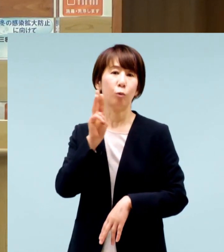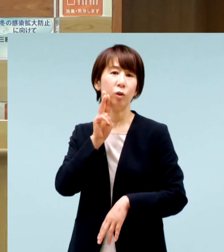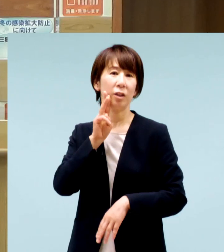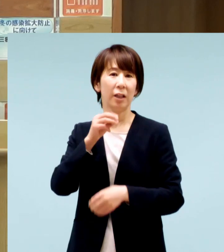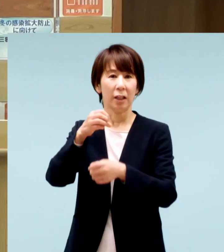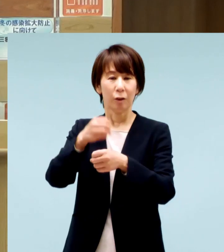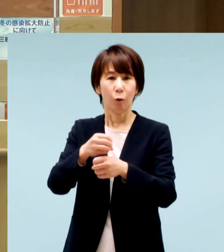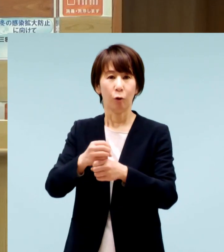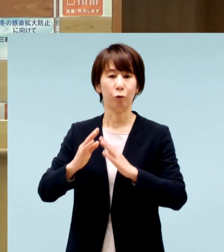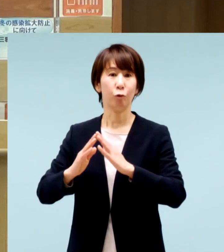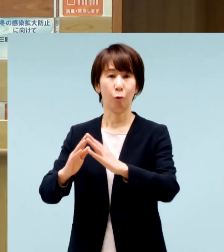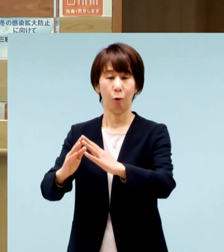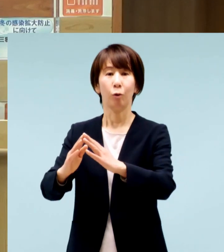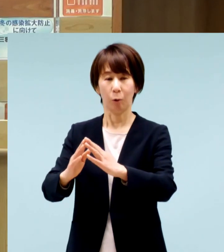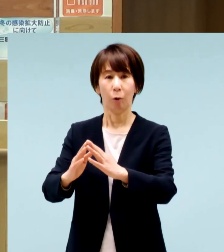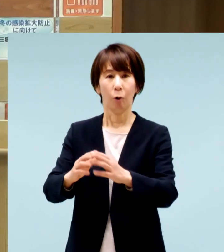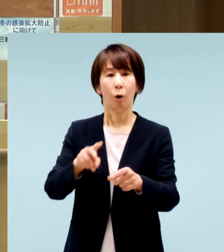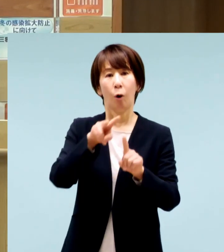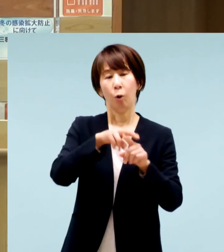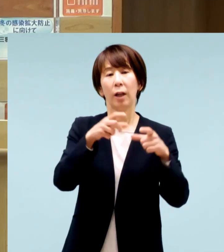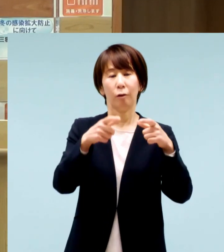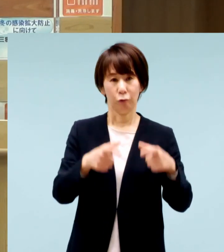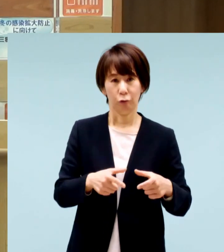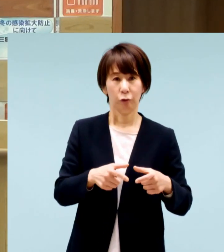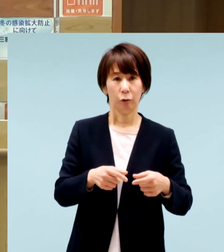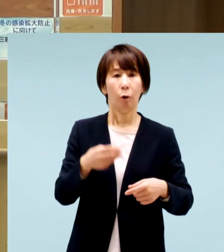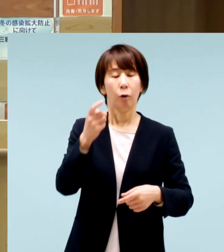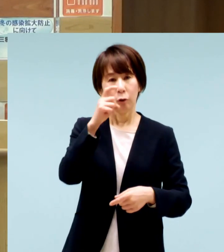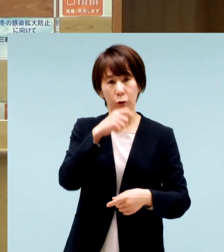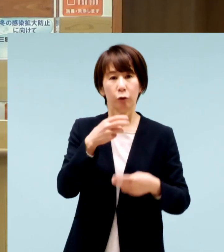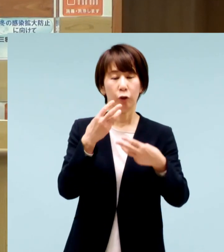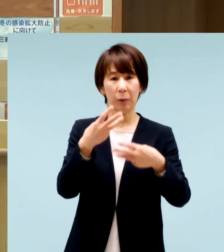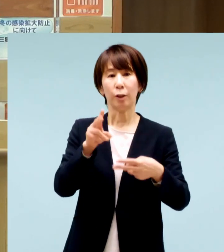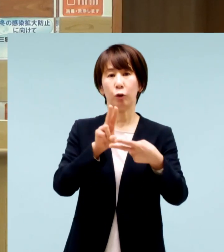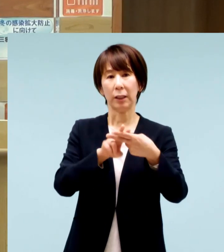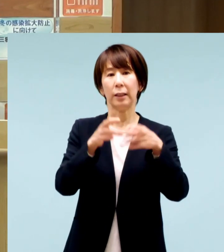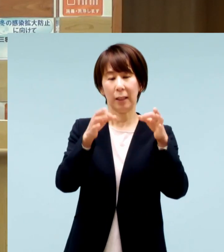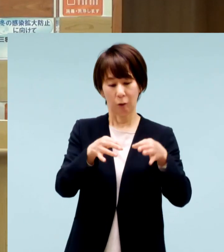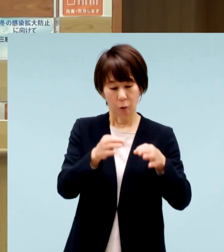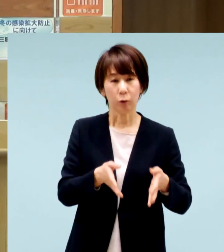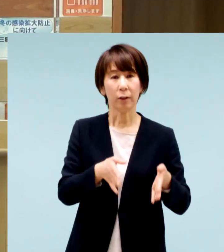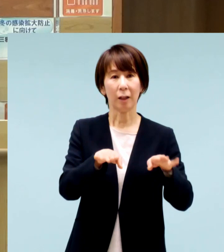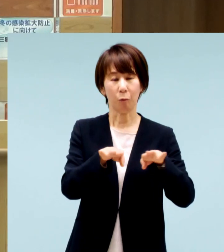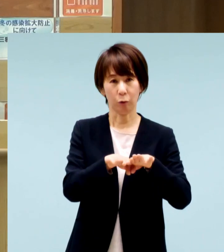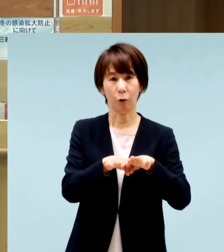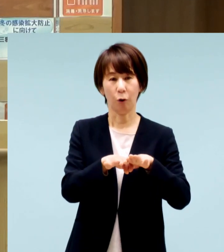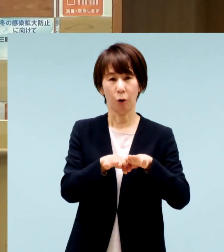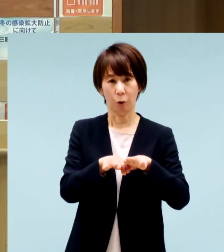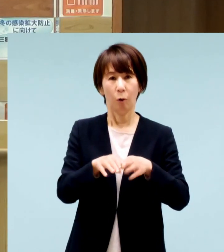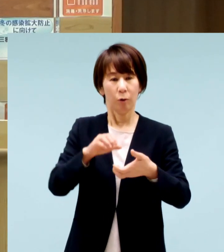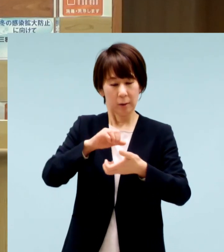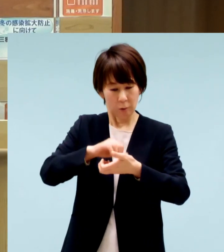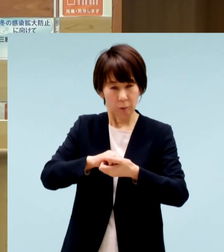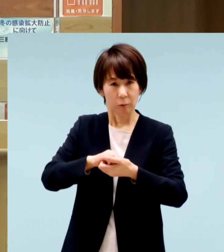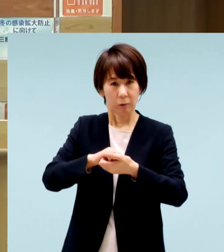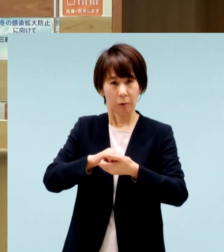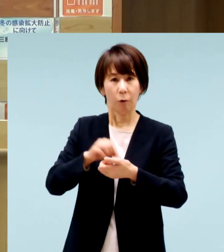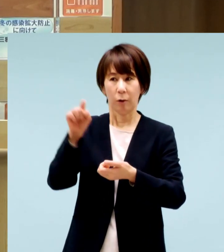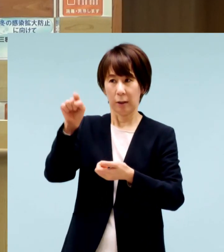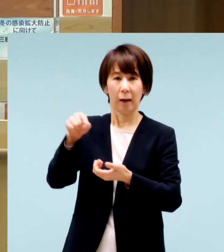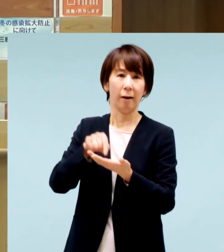旧三井銀行をあの重要文化財に指定するよう文科大臣に答申しました。その受け止めについてお願いします。